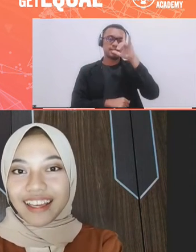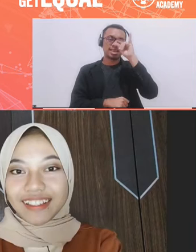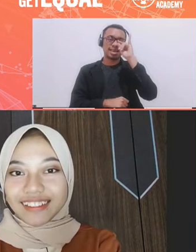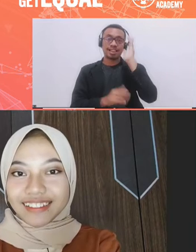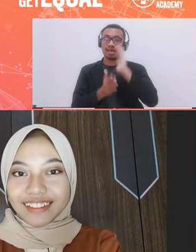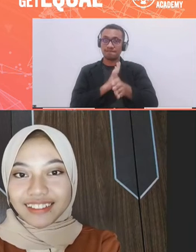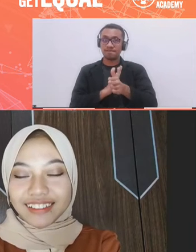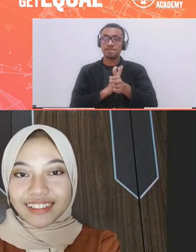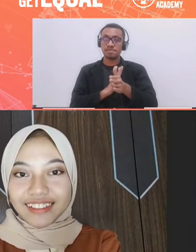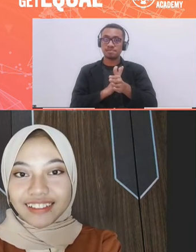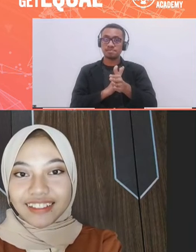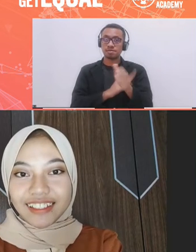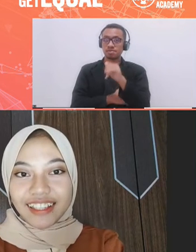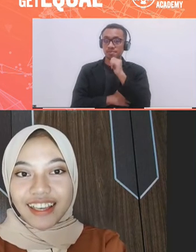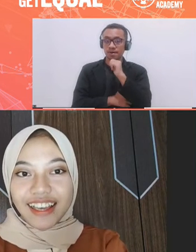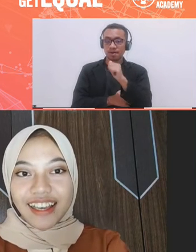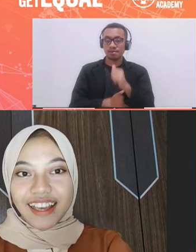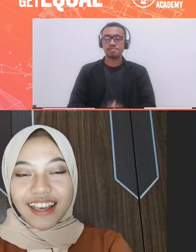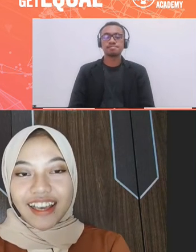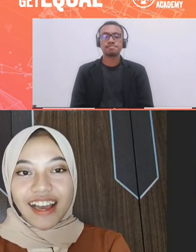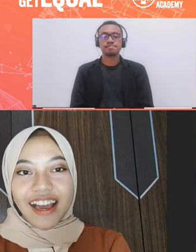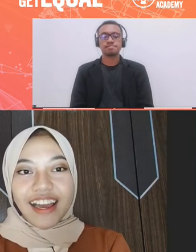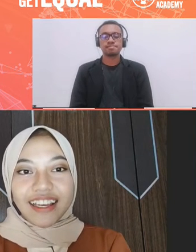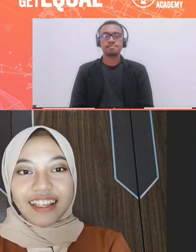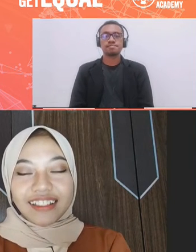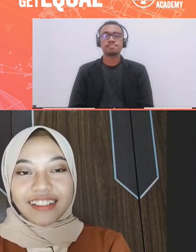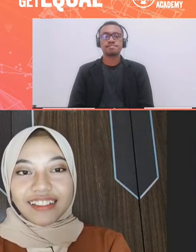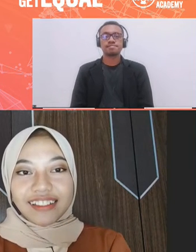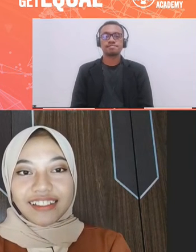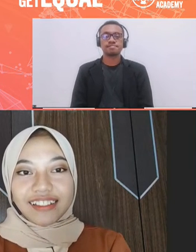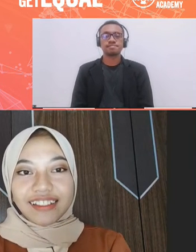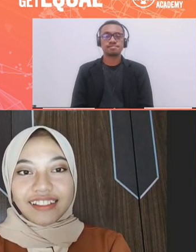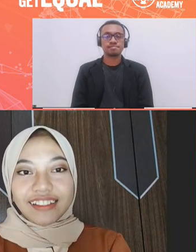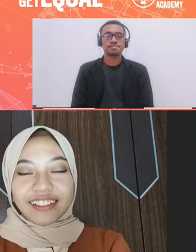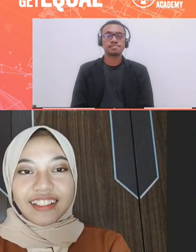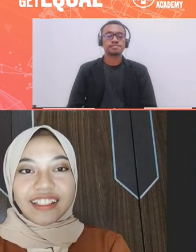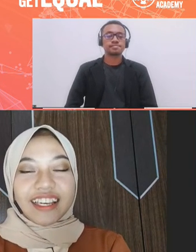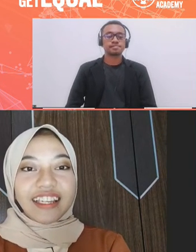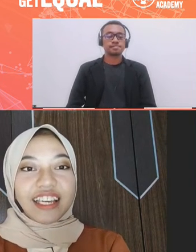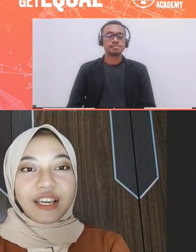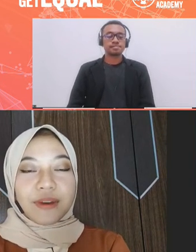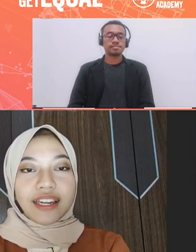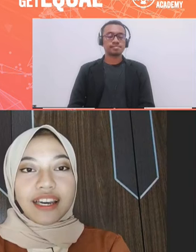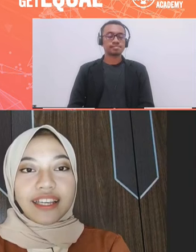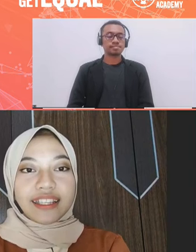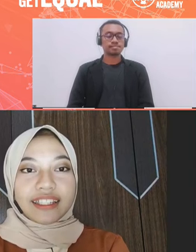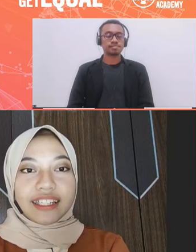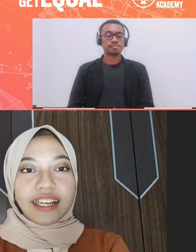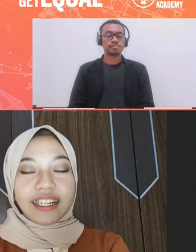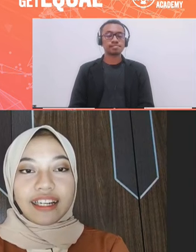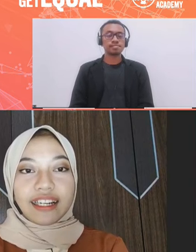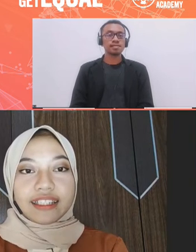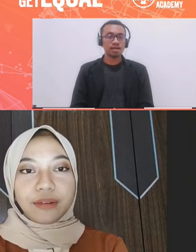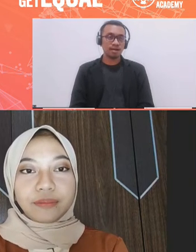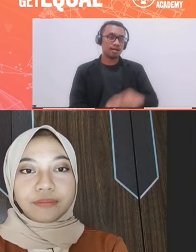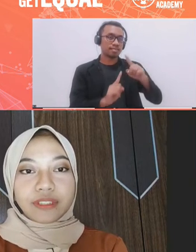Iya. Dengan siapa sih IG Live-nya? Boleh cerita dong sama teman-teman kita semua di sini. Jadi pada